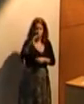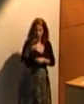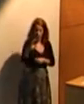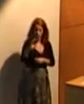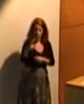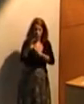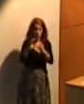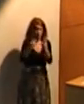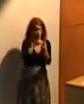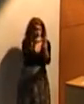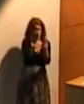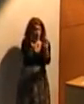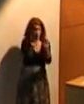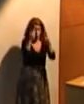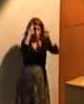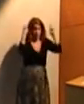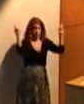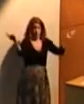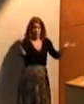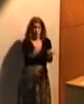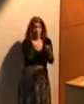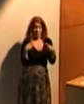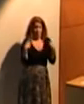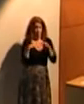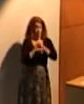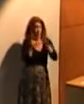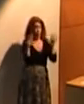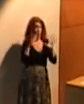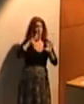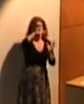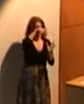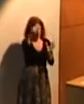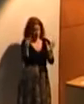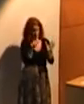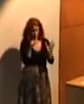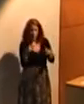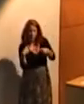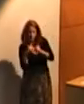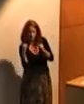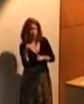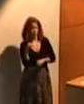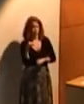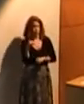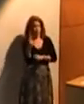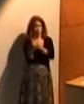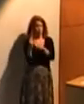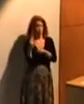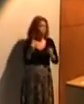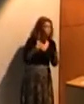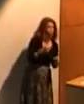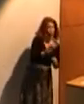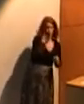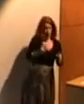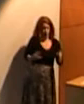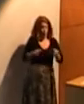les quatre bases universel du vivant c'est extrêmement intéressant parce que les gens partout sur la planète a toujours ces quatre lettres ça fait partie des idées